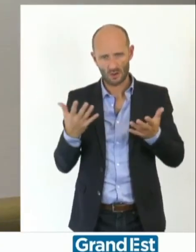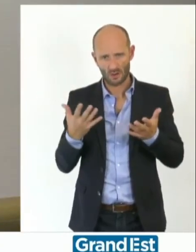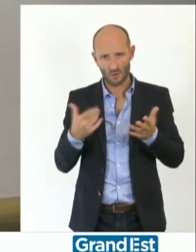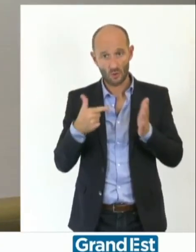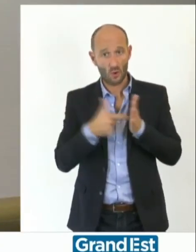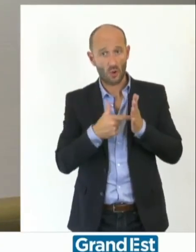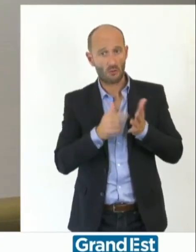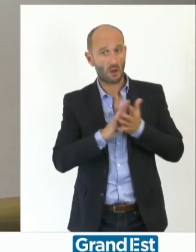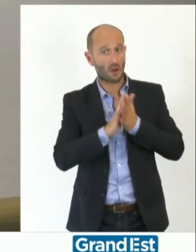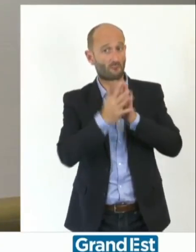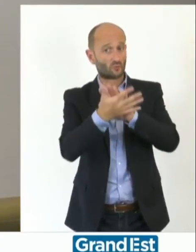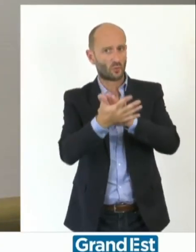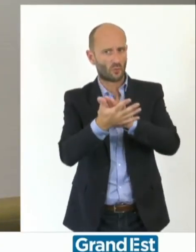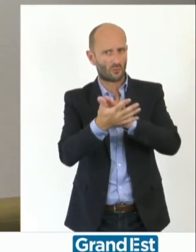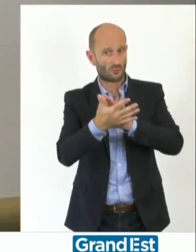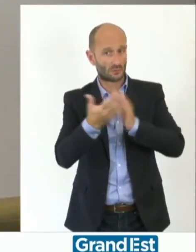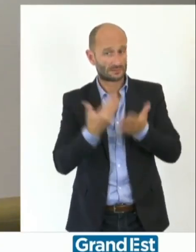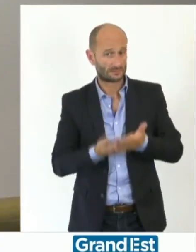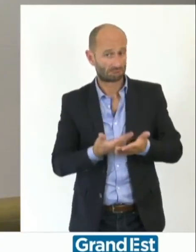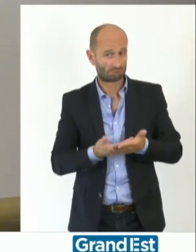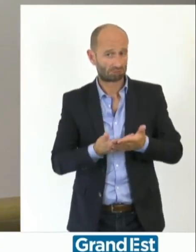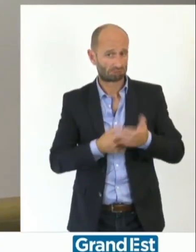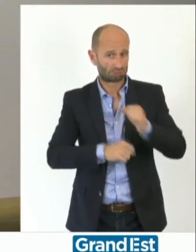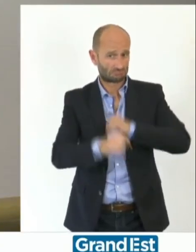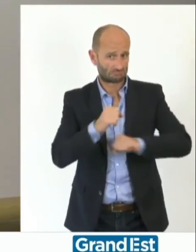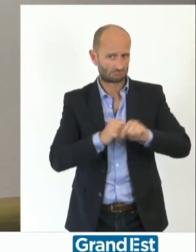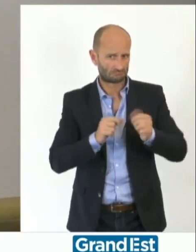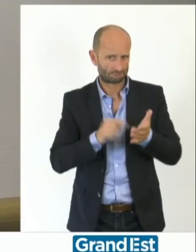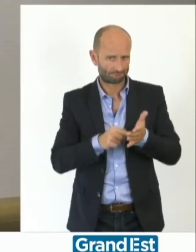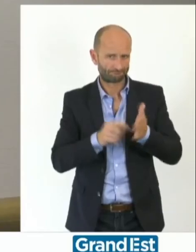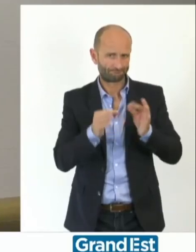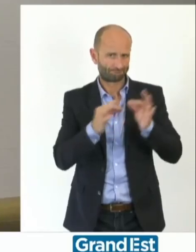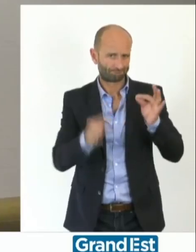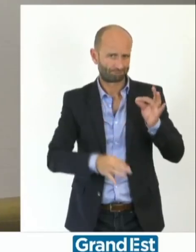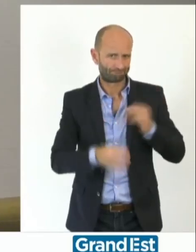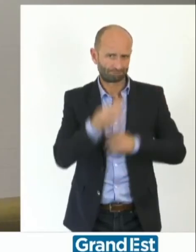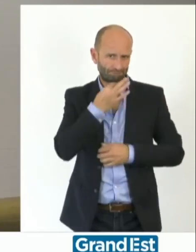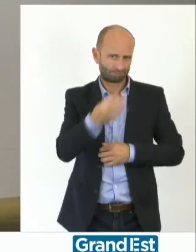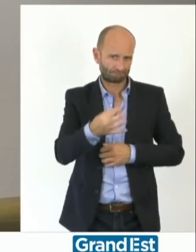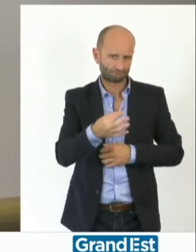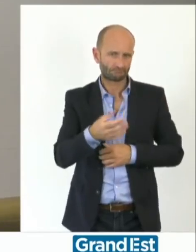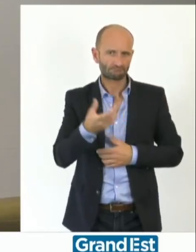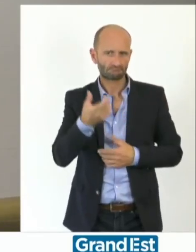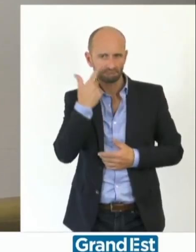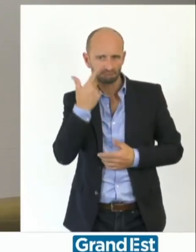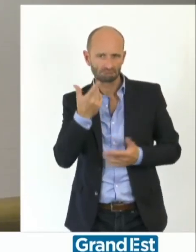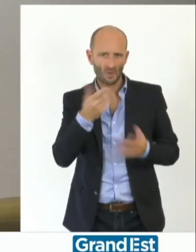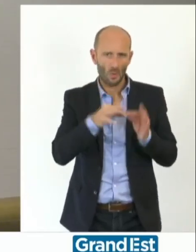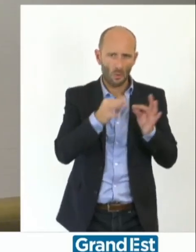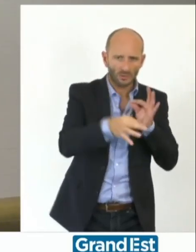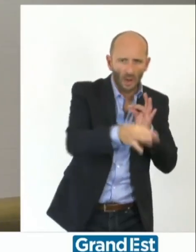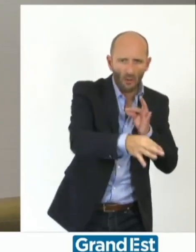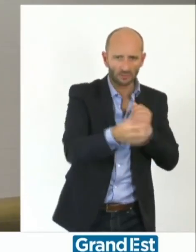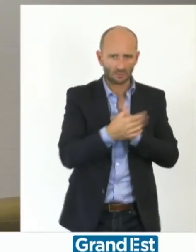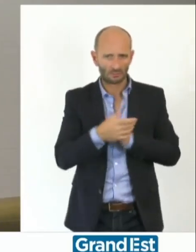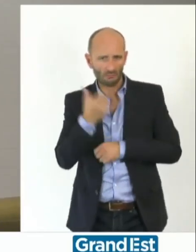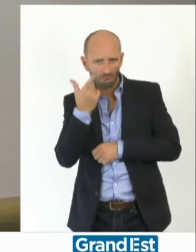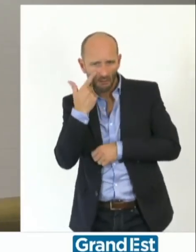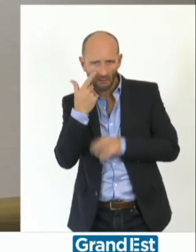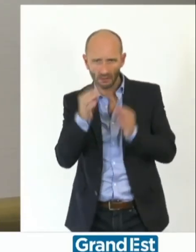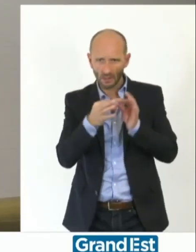de ce dispositif pour conclure je vous dirais que faire des constats mesures et des impacts c'est utile